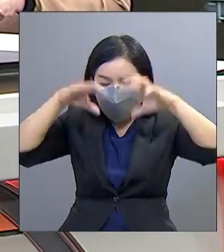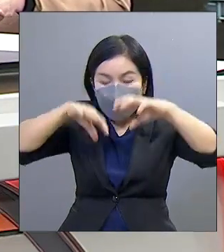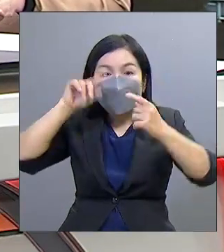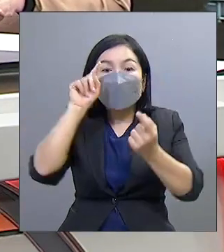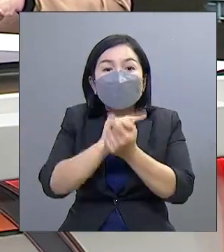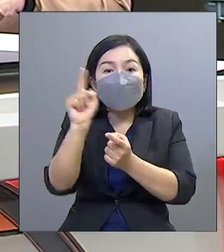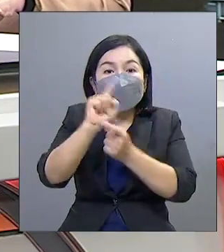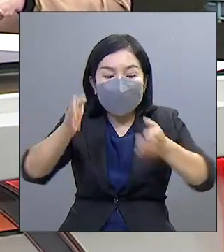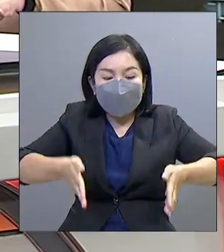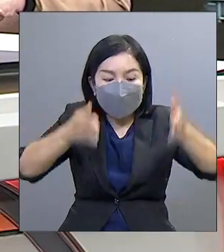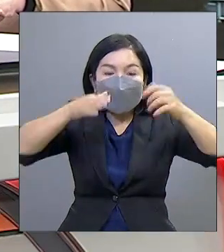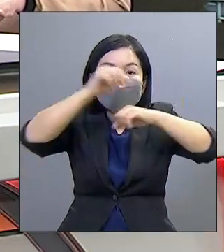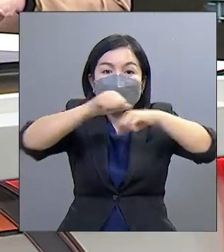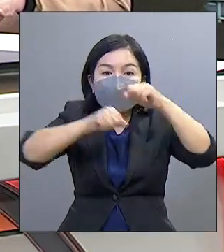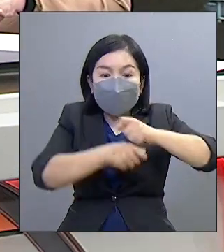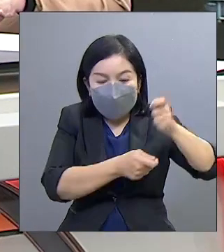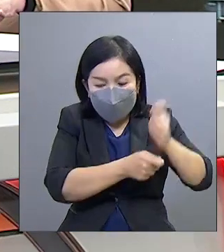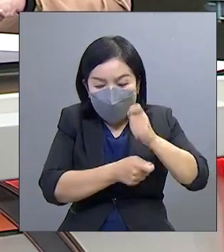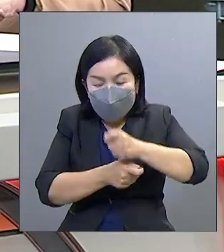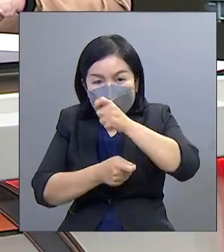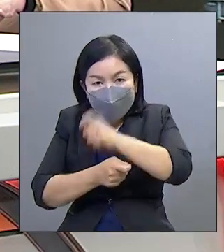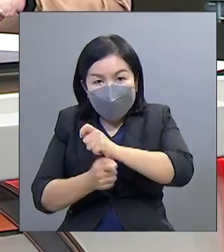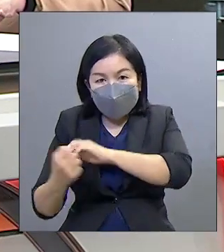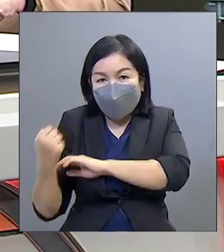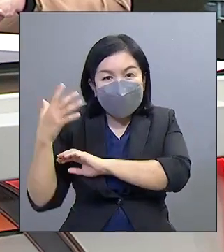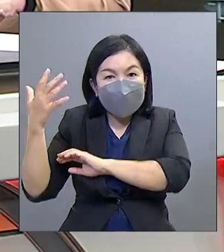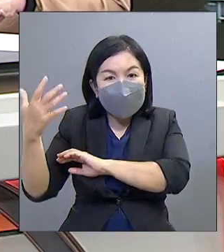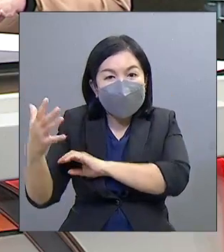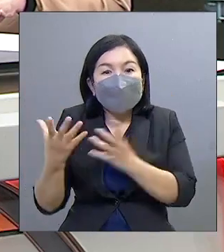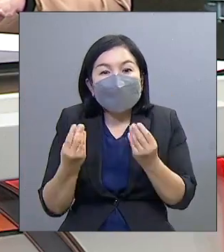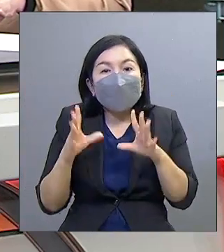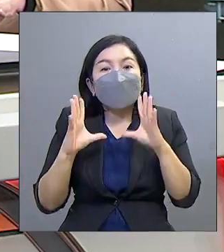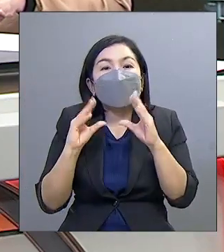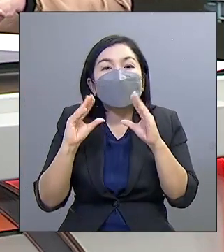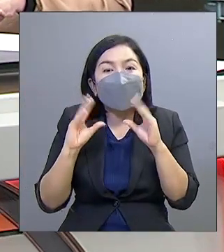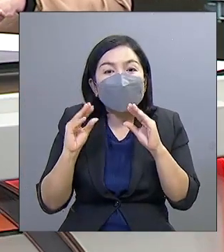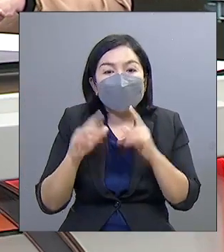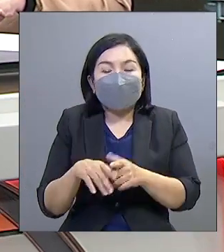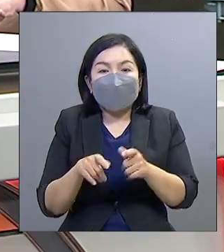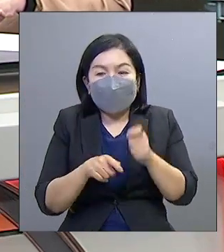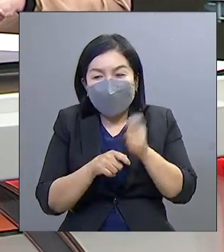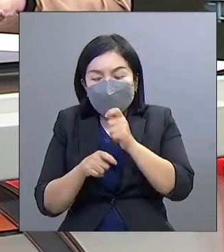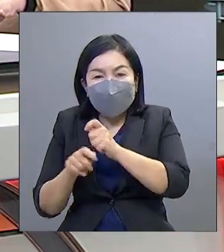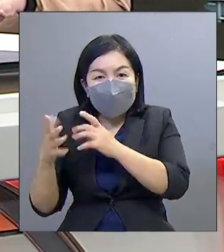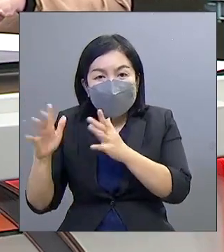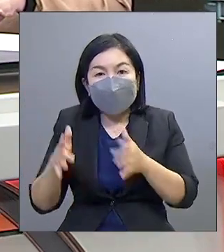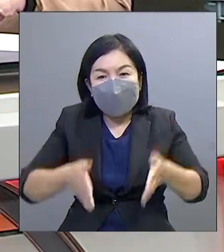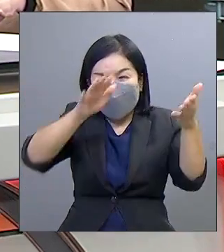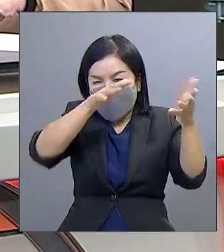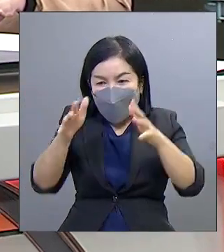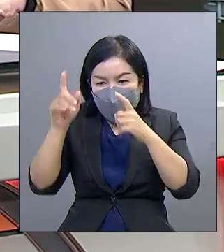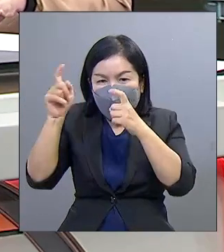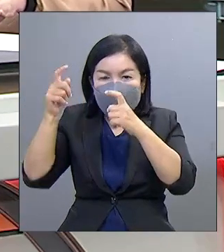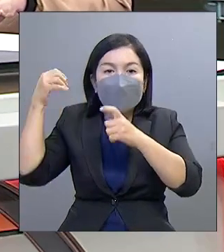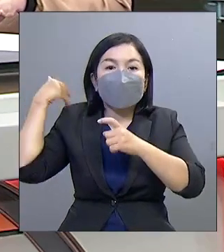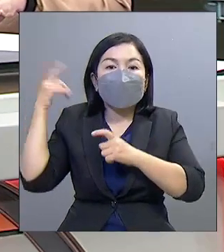างอาคารนั้นไม่ได้ตอกเสาเข็มแล้วก็การก่อสร้างบนเนินดินที่อ่อนตัวแล้วก็เสี่ยงที่จะถล่มซ้ำด้วยนะคะขณะ